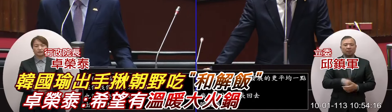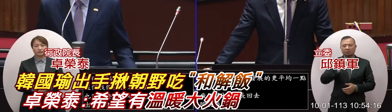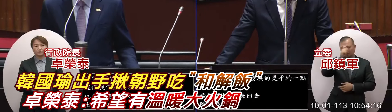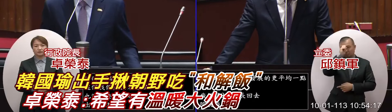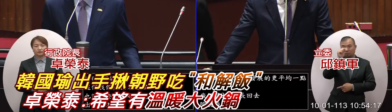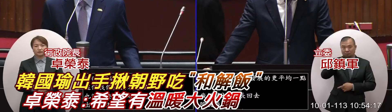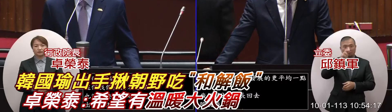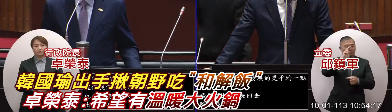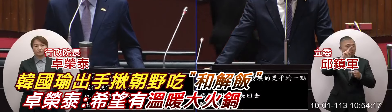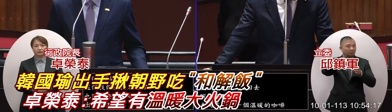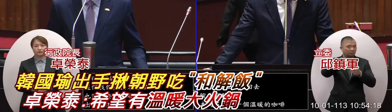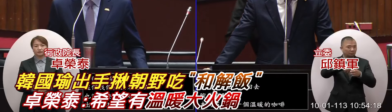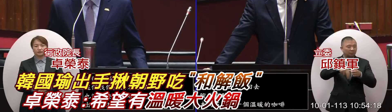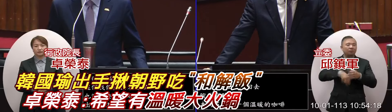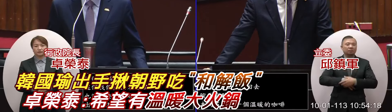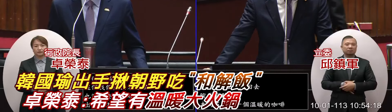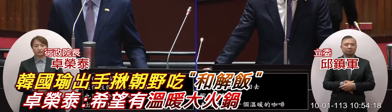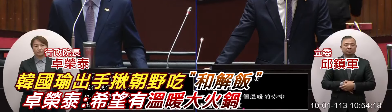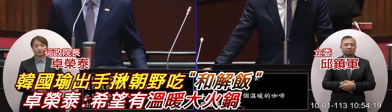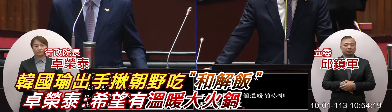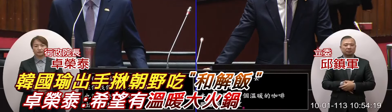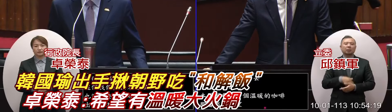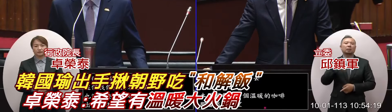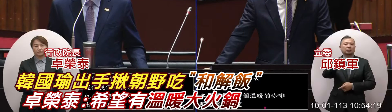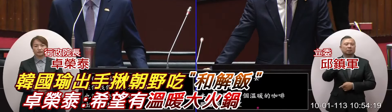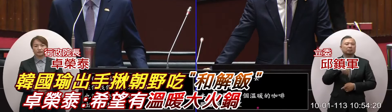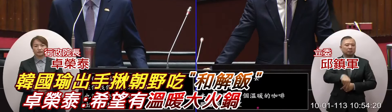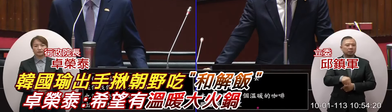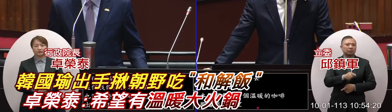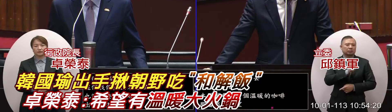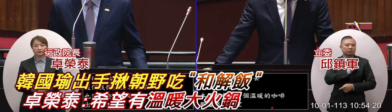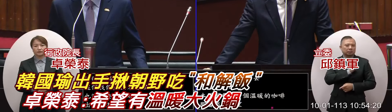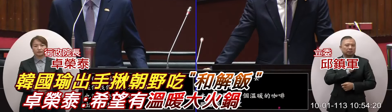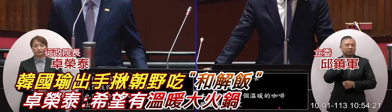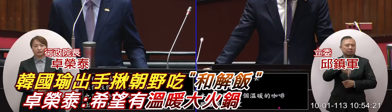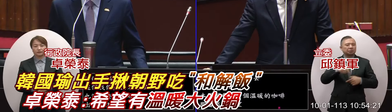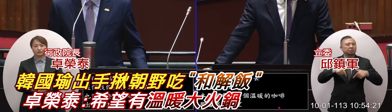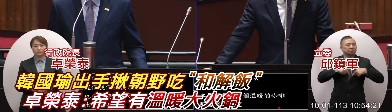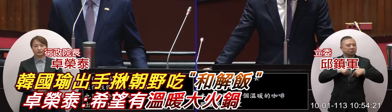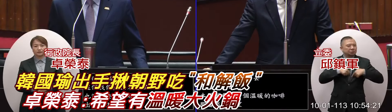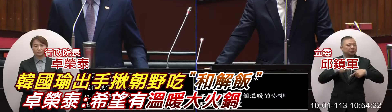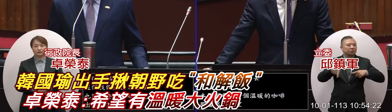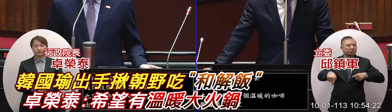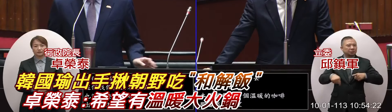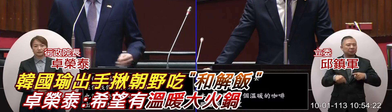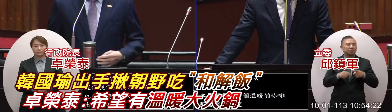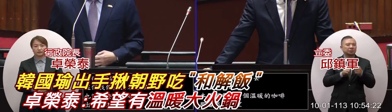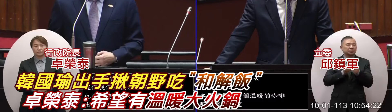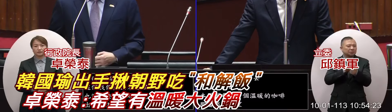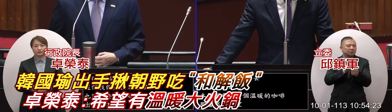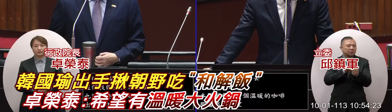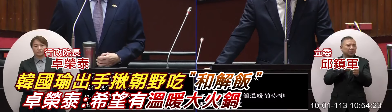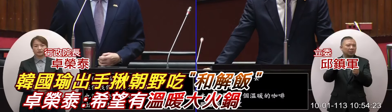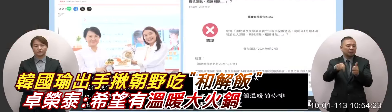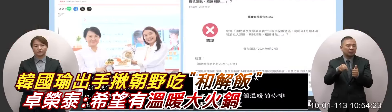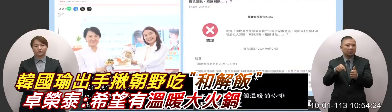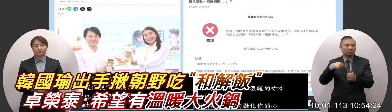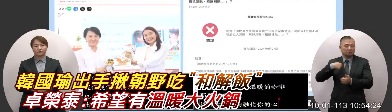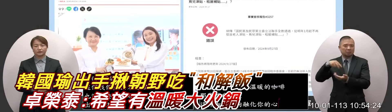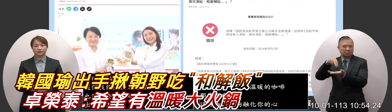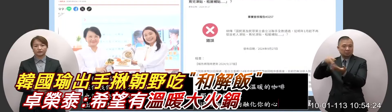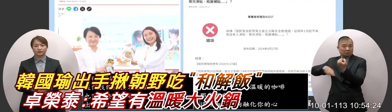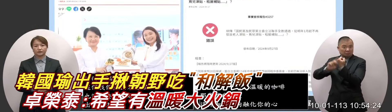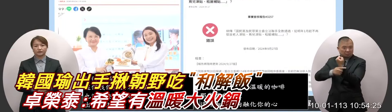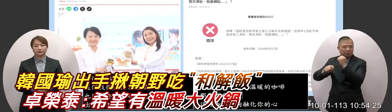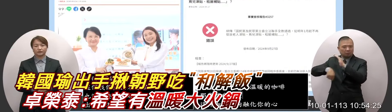啡能够融化你的心呐、啊、哈，能够把我们这个立法院的这个立场啊，你要了解